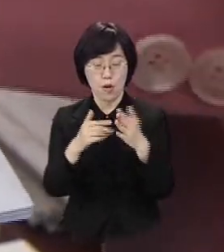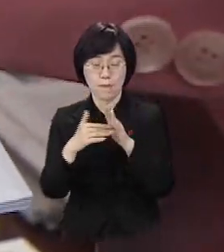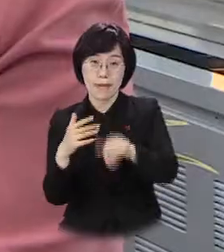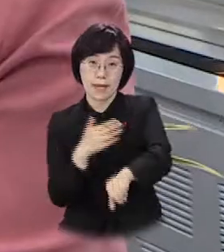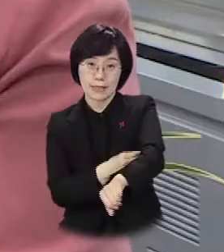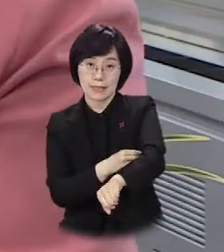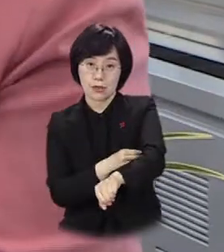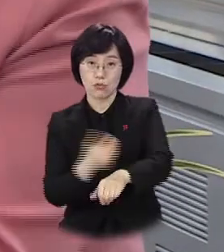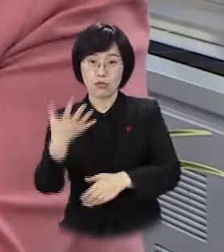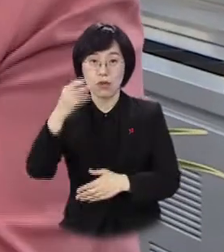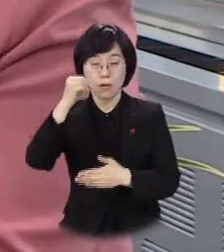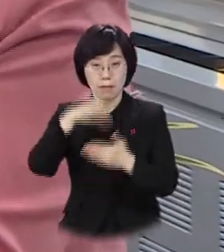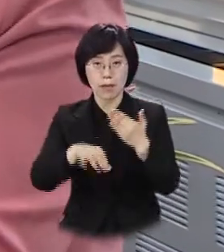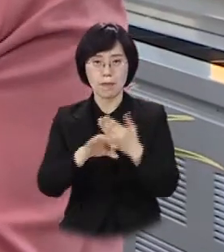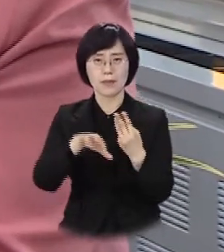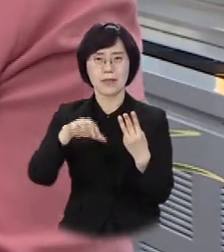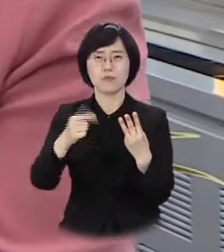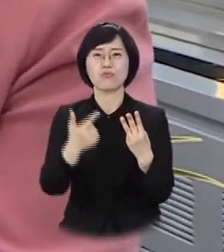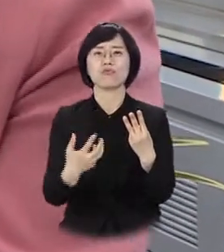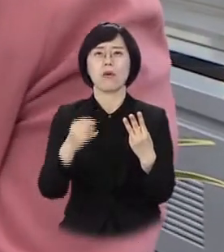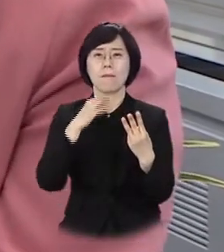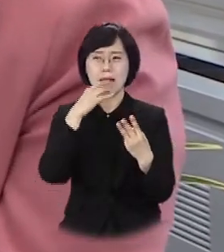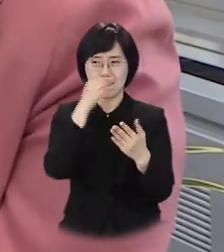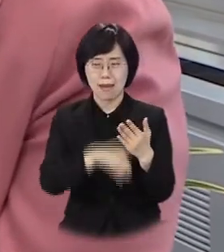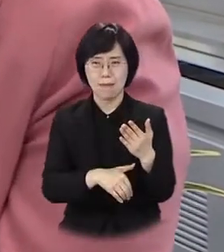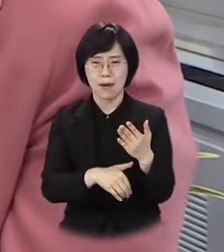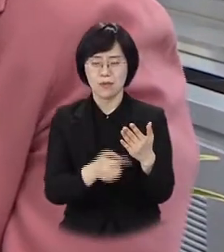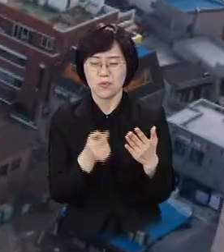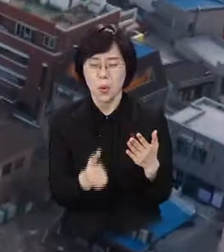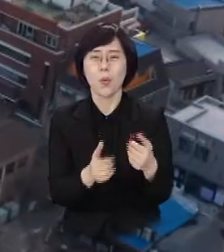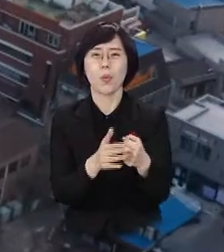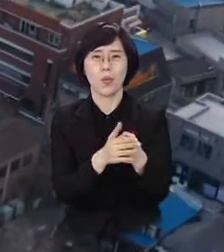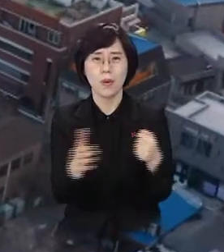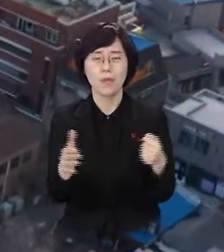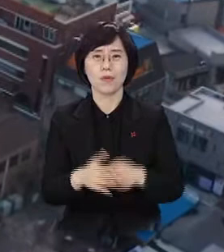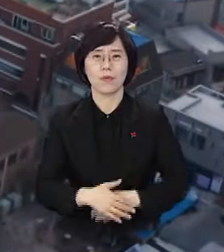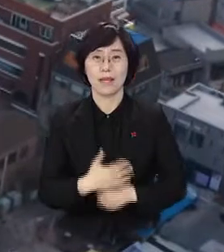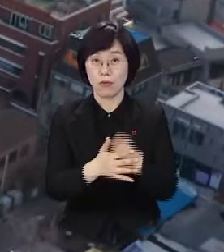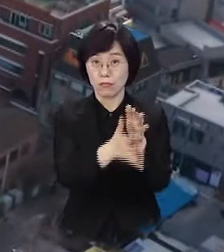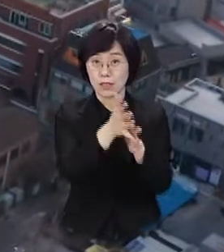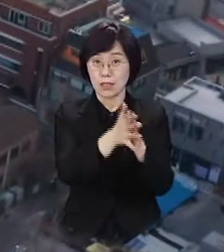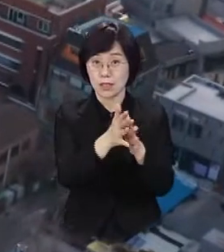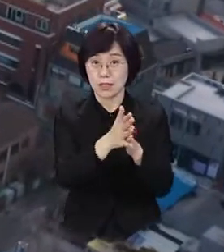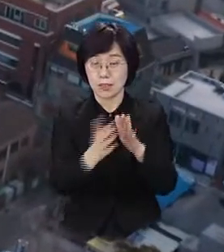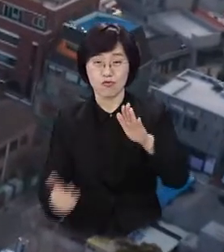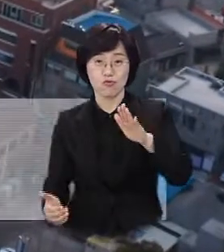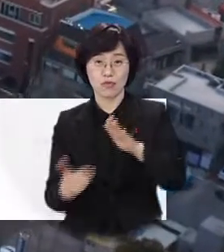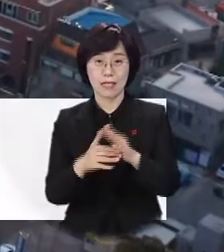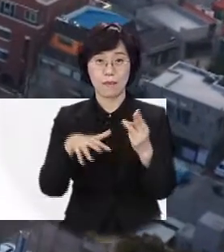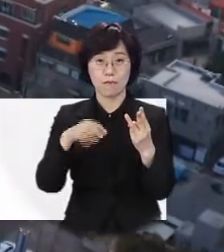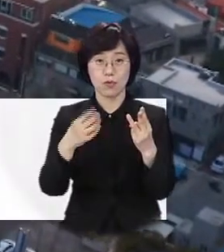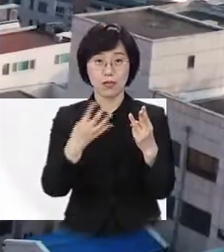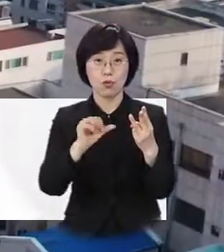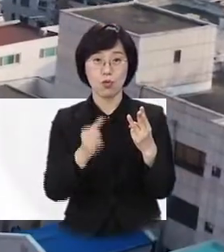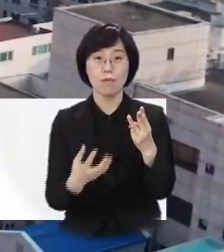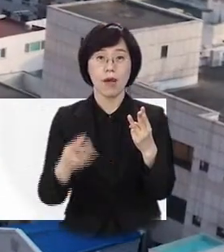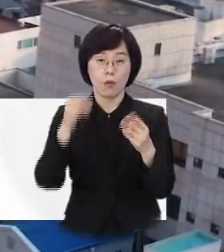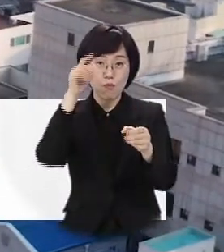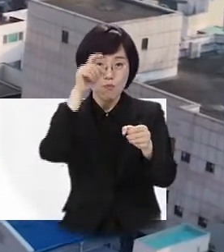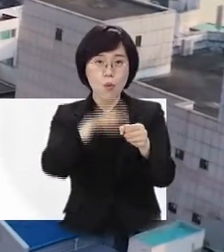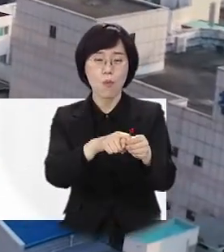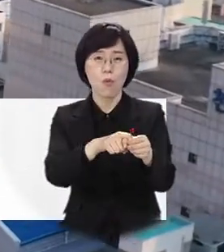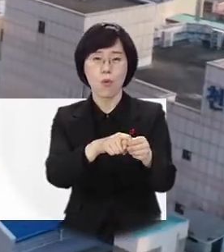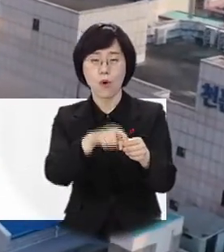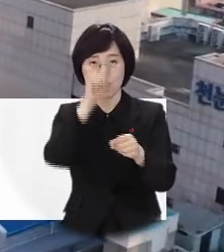예산 9천억 원을 빼면 3조 6천억 원만 남기 때문입니다. 대구시는 역대 최대인 3조 4,500억 원을